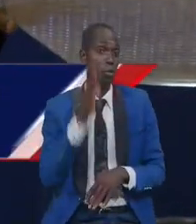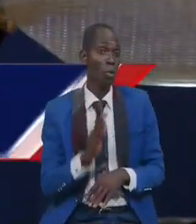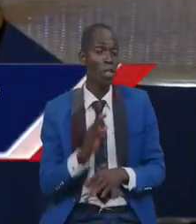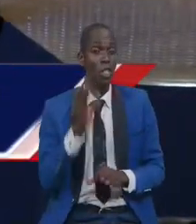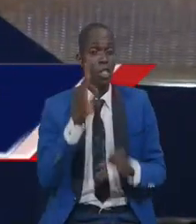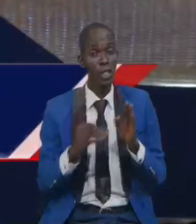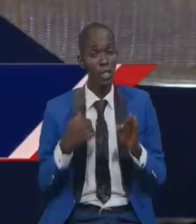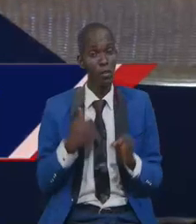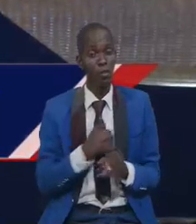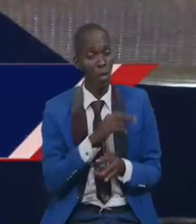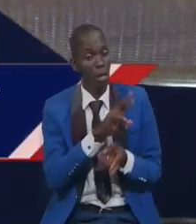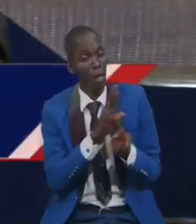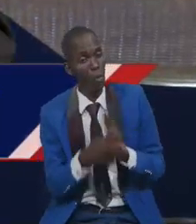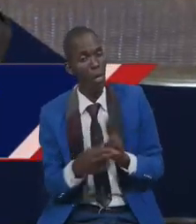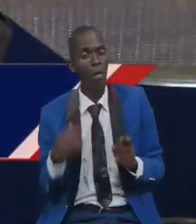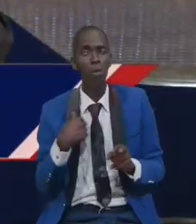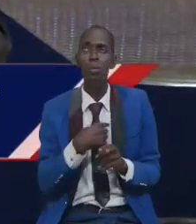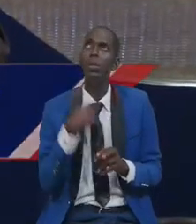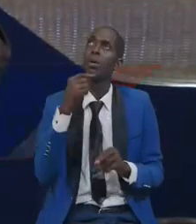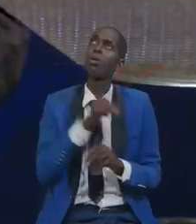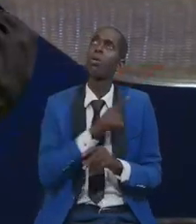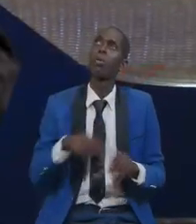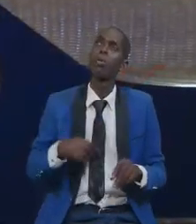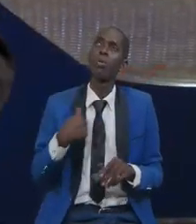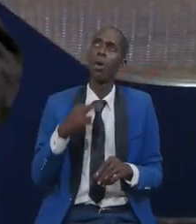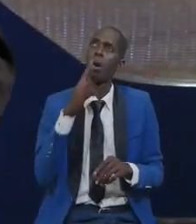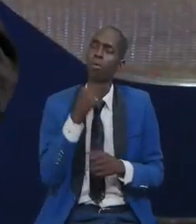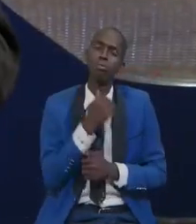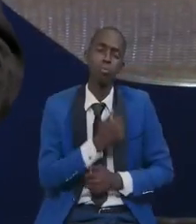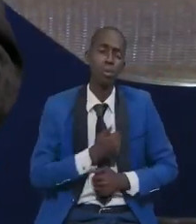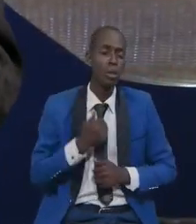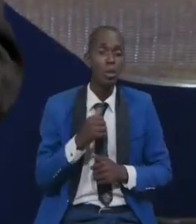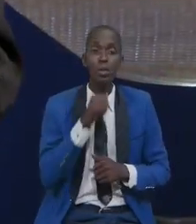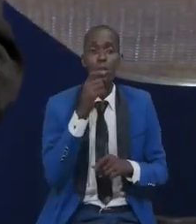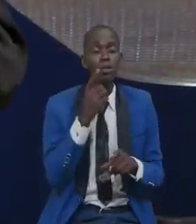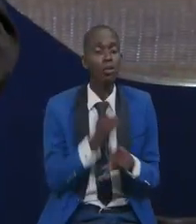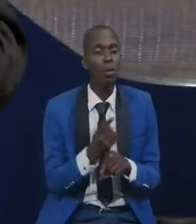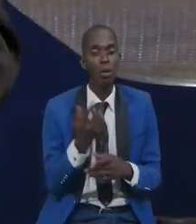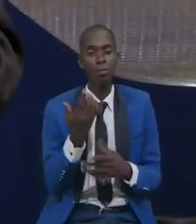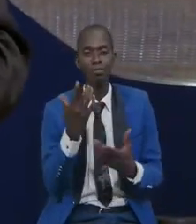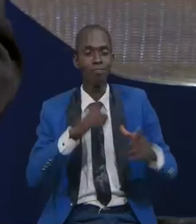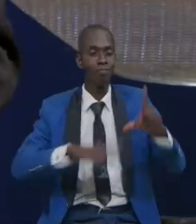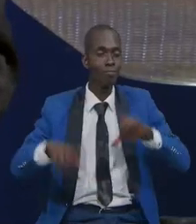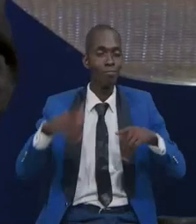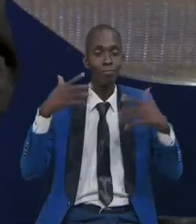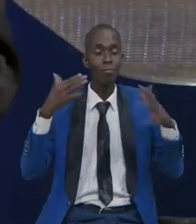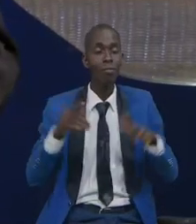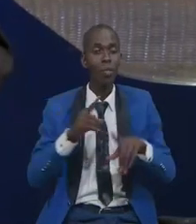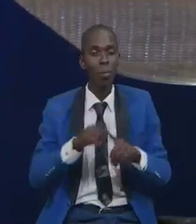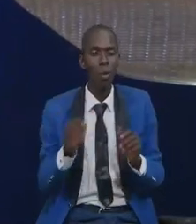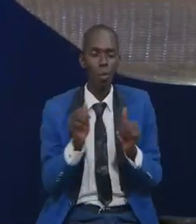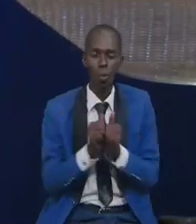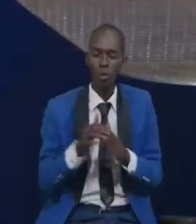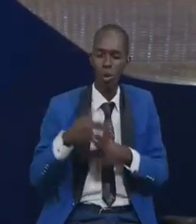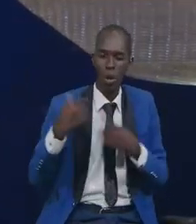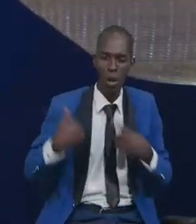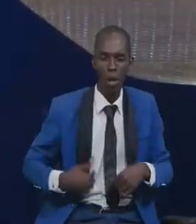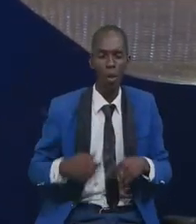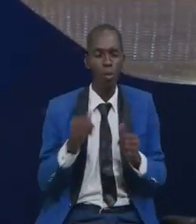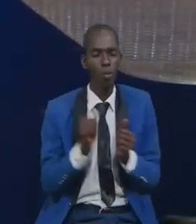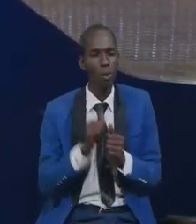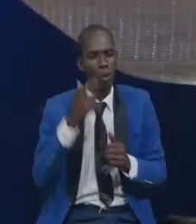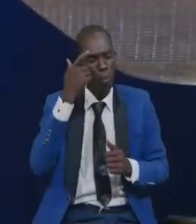Seigneur, pardon, je m'excuse, je suis vraiment excusé, je suis vraiment désolé. Et nous le disons vraiment de notre cœur et nous prenons la décision de ne plus retourner